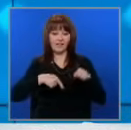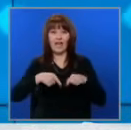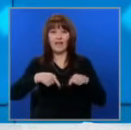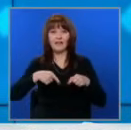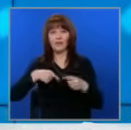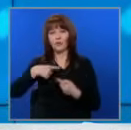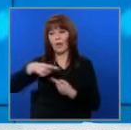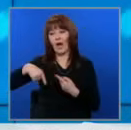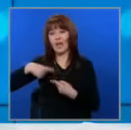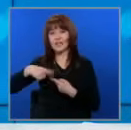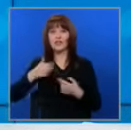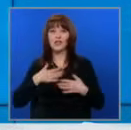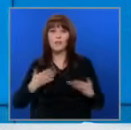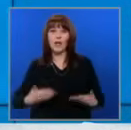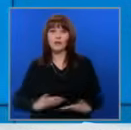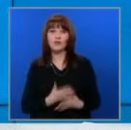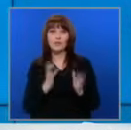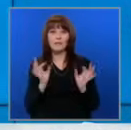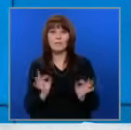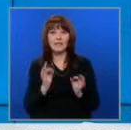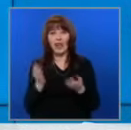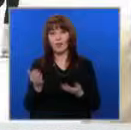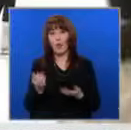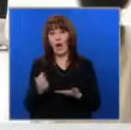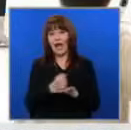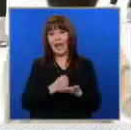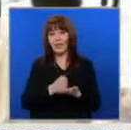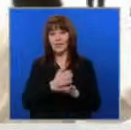развитие и има нужда от специално лечение в чужбина.